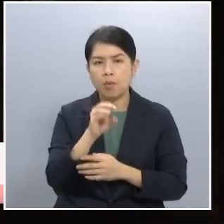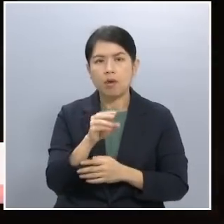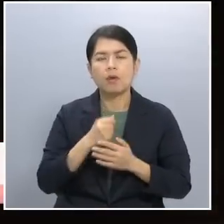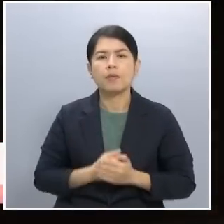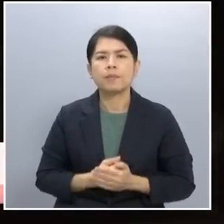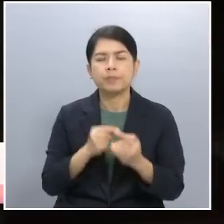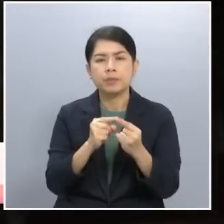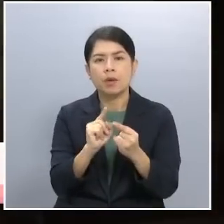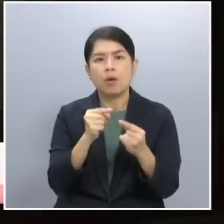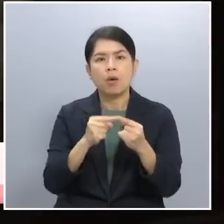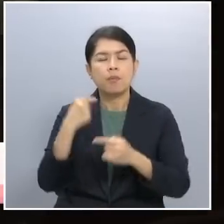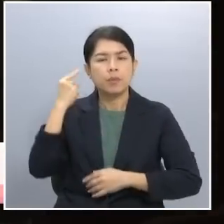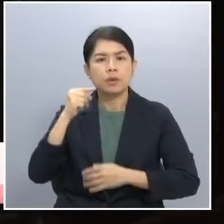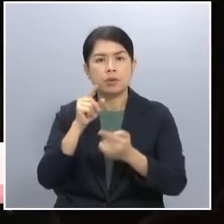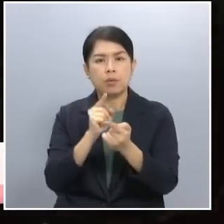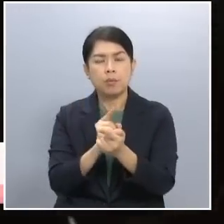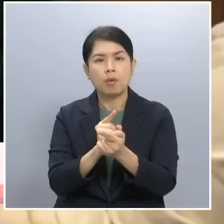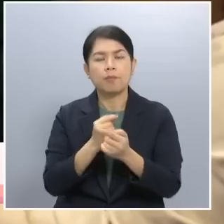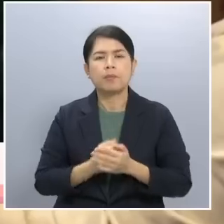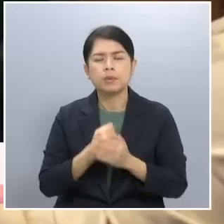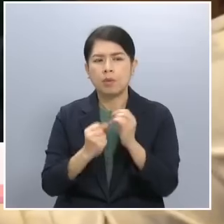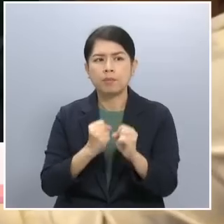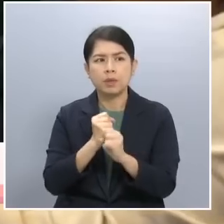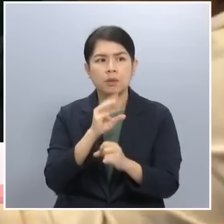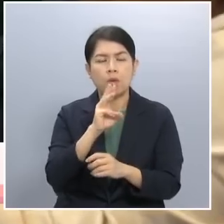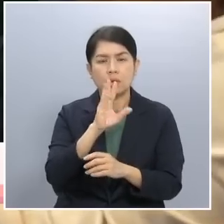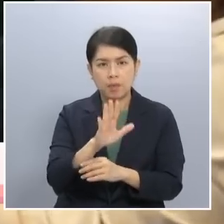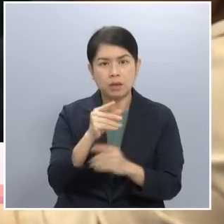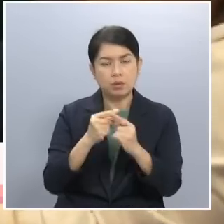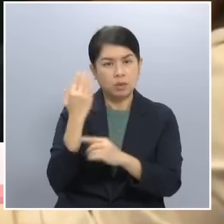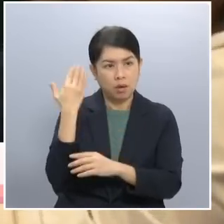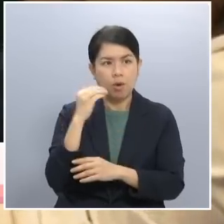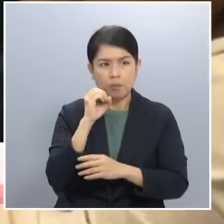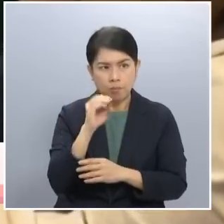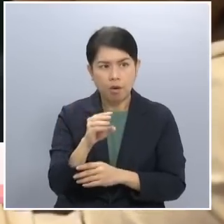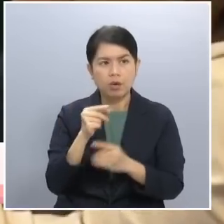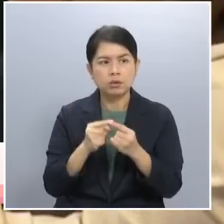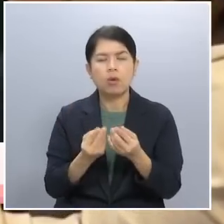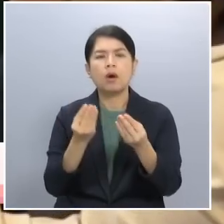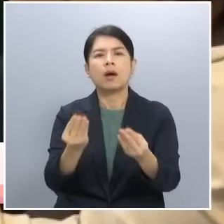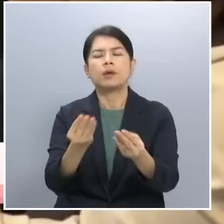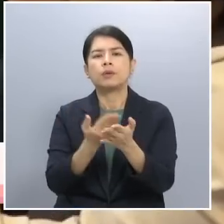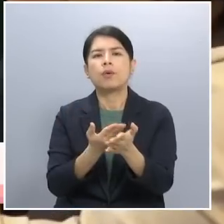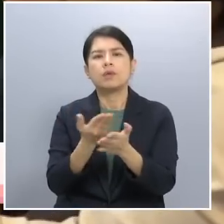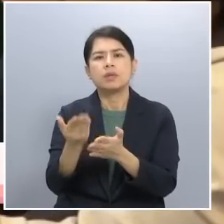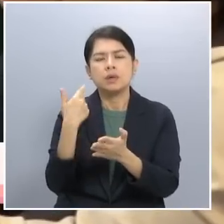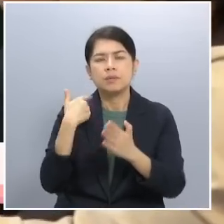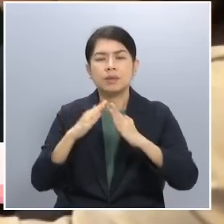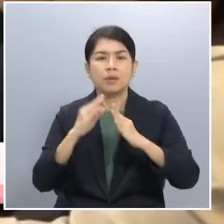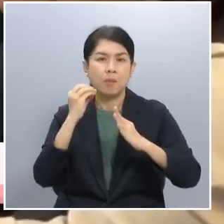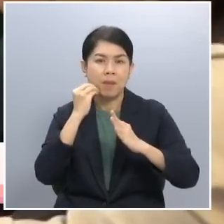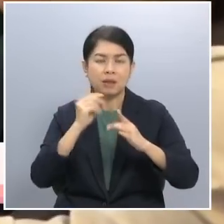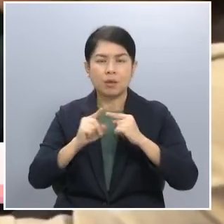นเมื่อ28มิถุนายนปีที่แล้วปี65มาบอกว่าหนูจะให้โอกาสลุงซื้อคืนตอนนั้นตนก็ไม่ได้ถามราค